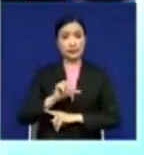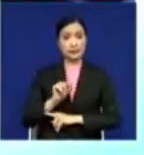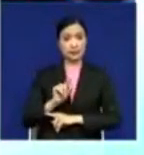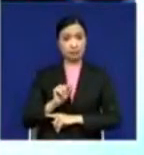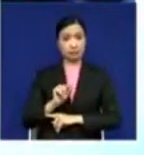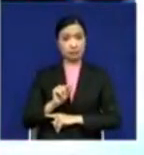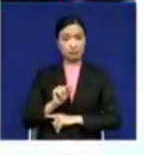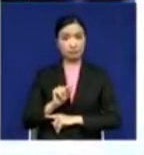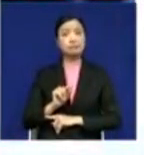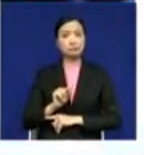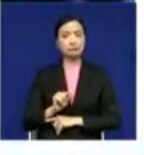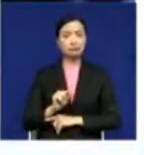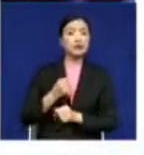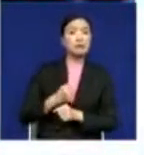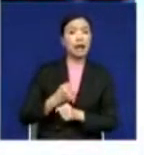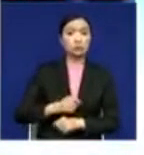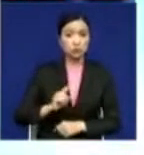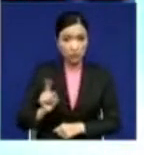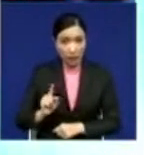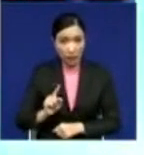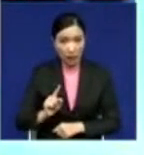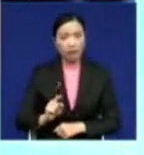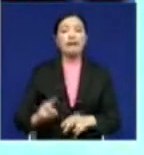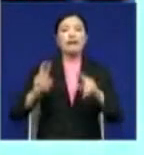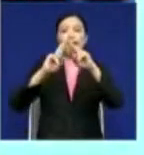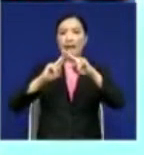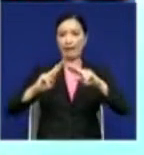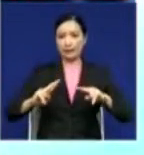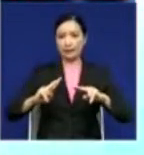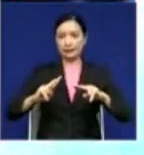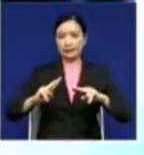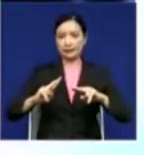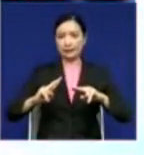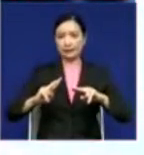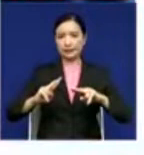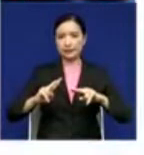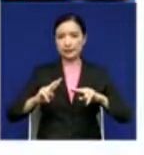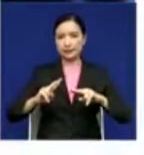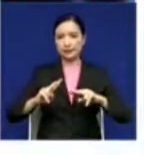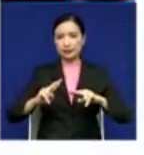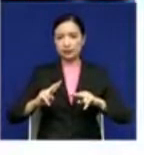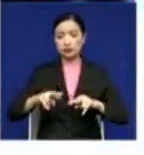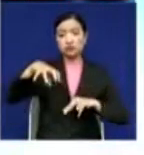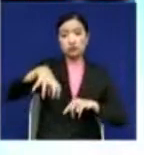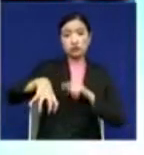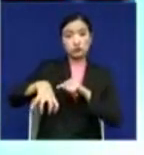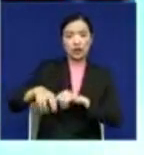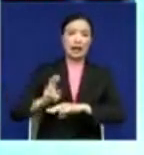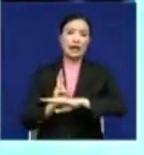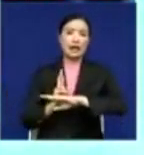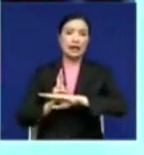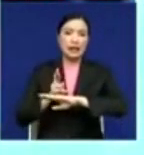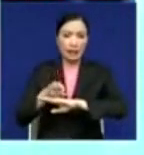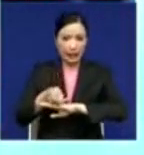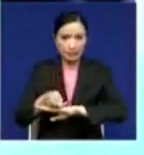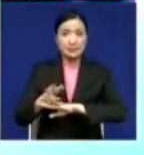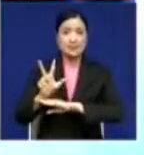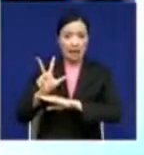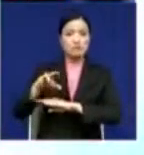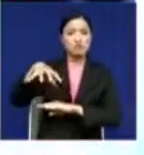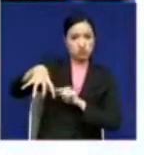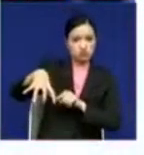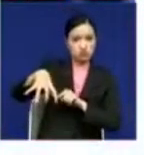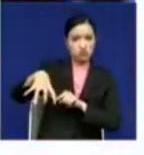ครับปฏิบัติงานที่ร้านสาขาถนนพระราม3นะครับร้าน3วัน2คืนนะครับแล้วก็วัน